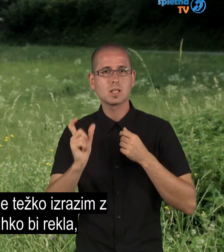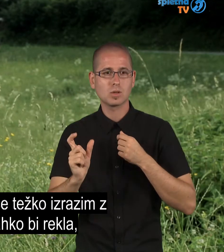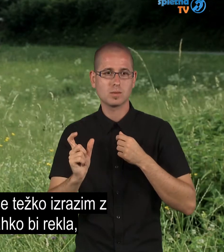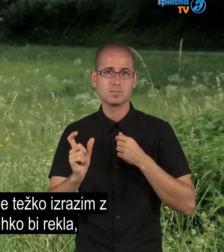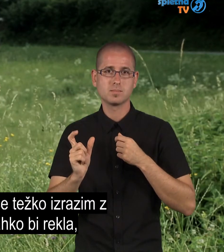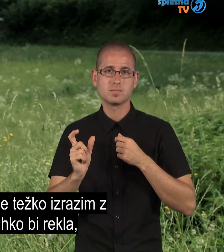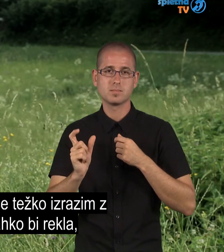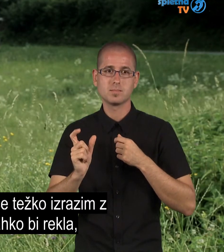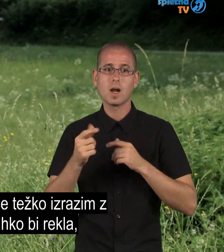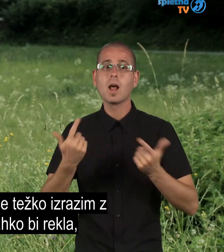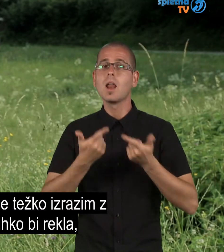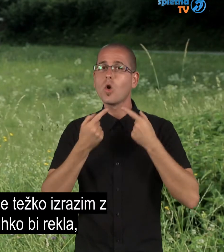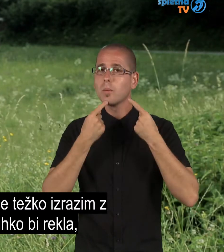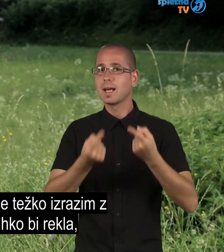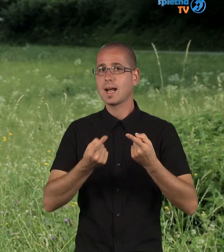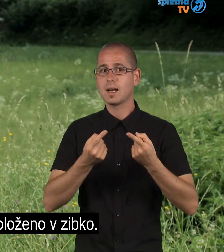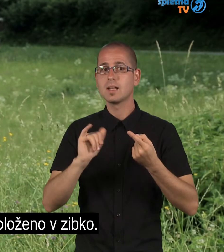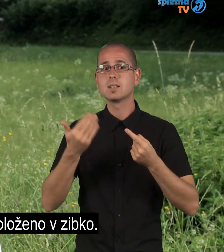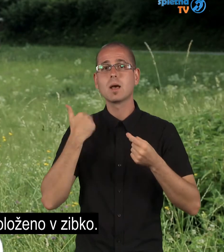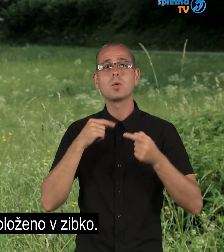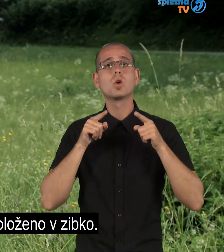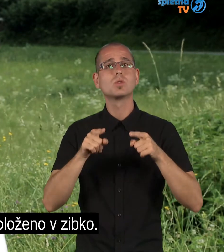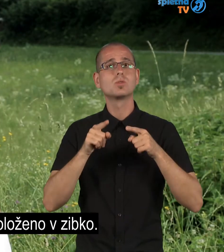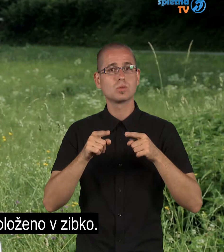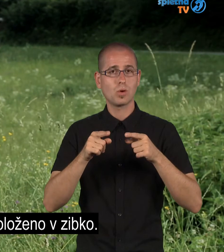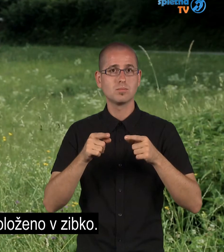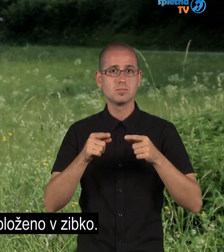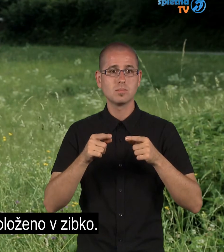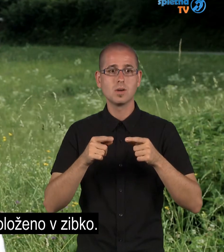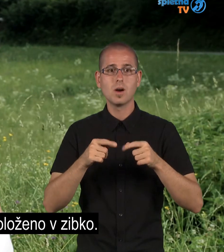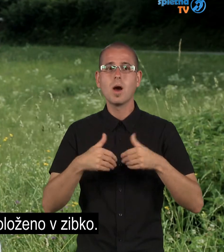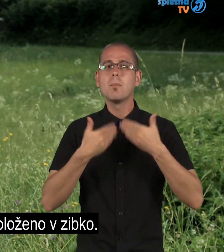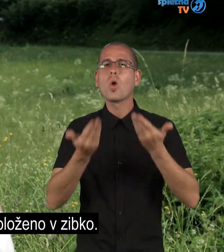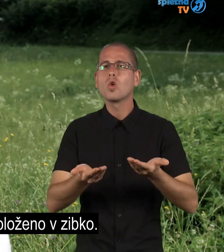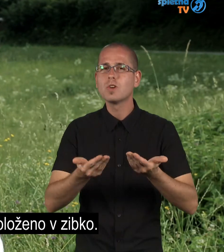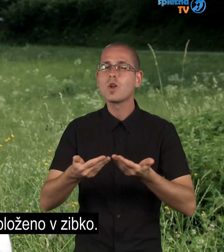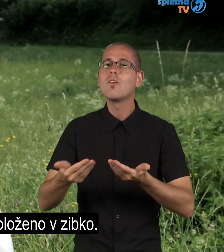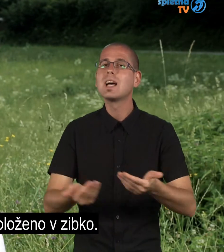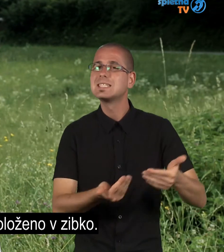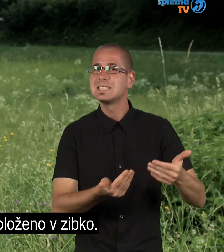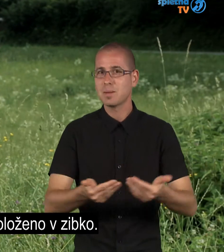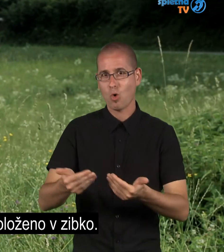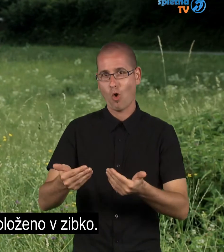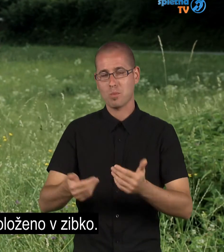besedo, lahko bi rekla, da je bilo to položeno v zibko.